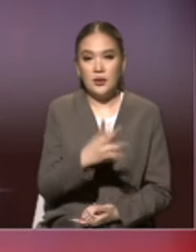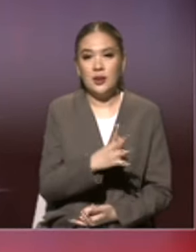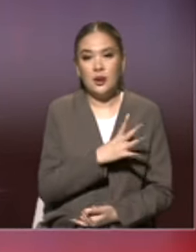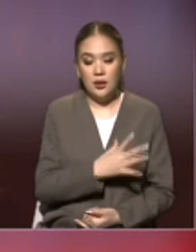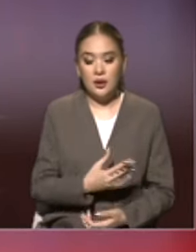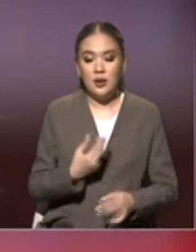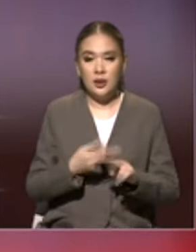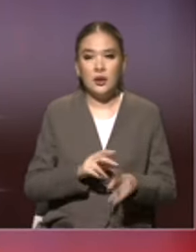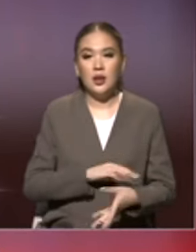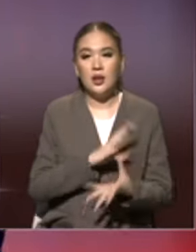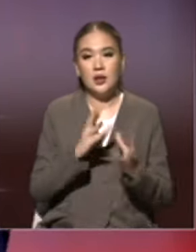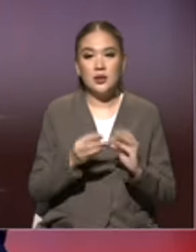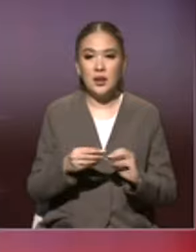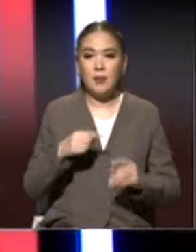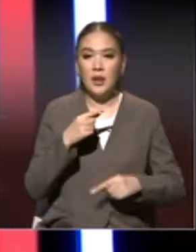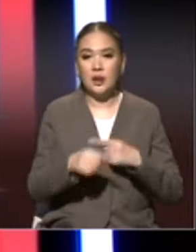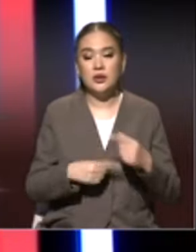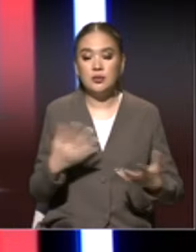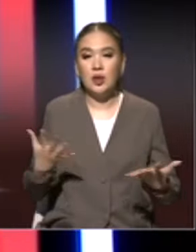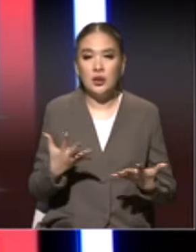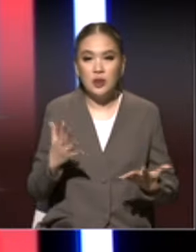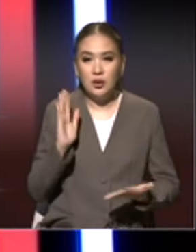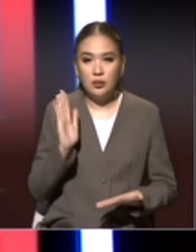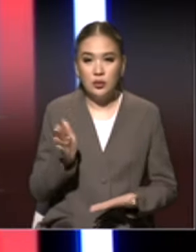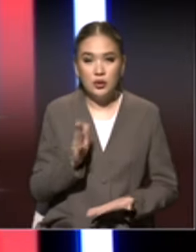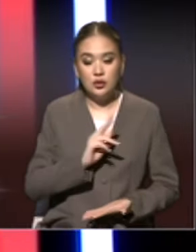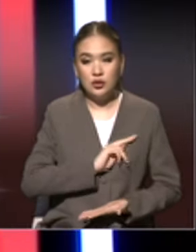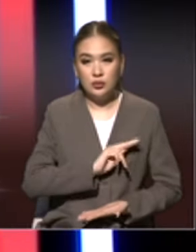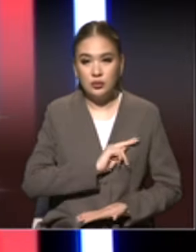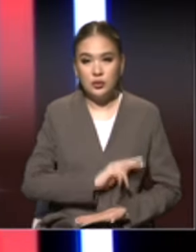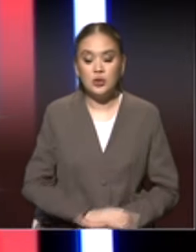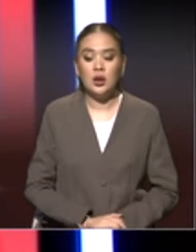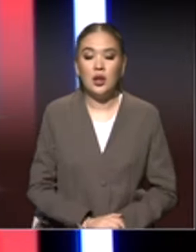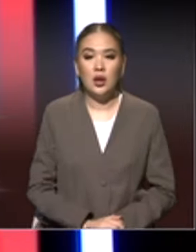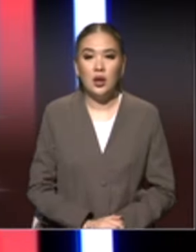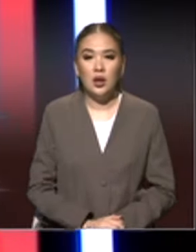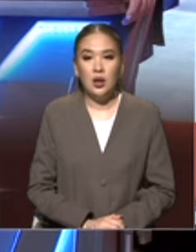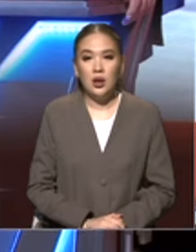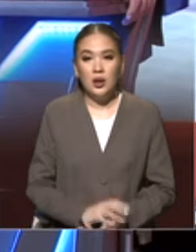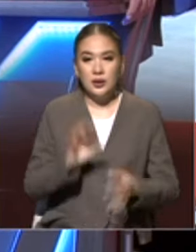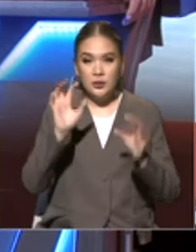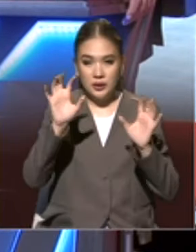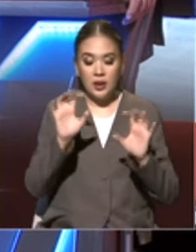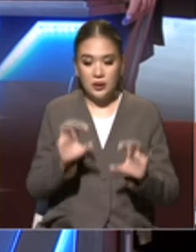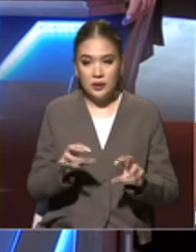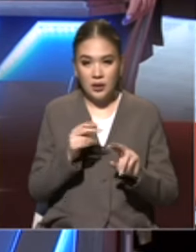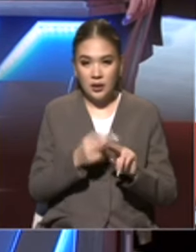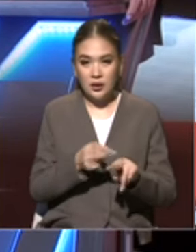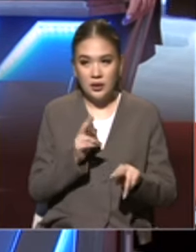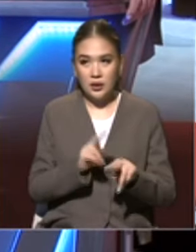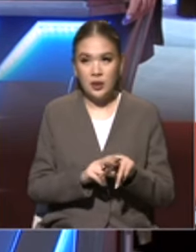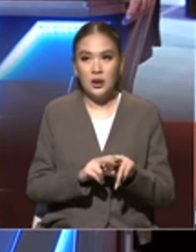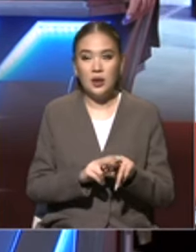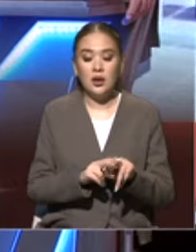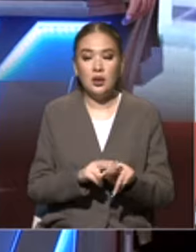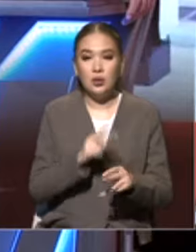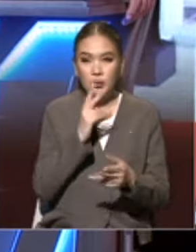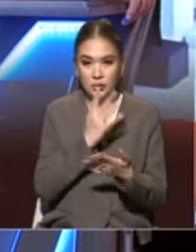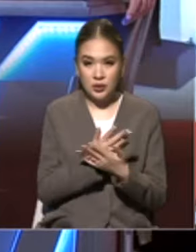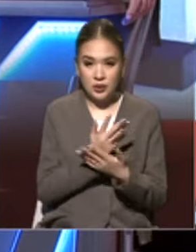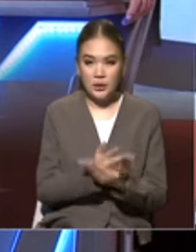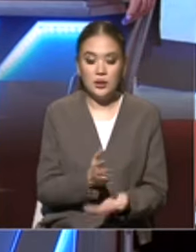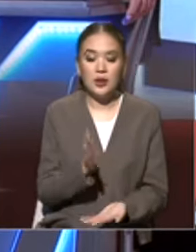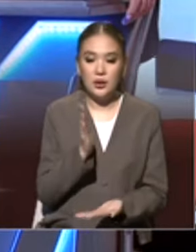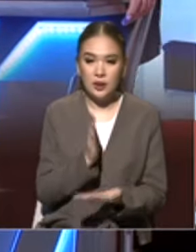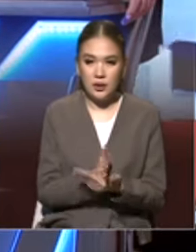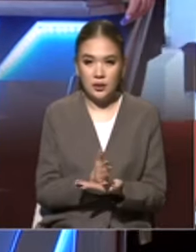енгізілді. Механизм, процесс қалай жүргізіледі? Жұмыс. Бүгінгі таңда заңда бұл платформа туралы ережелер көзделген. Айтып берсеңіз. Бүгінгі